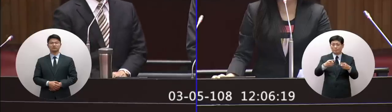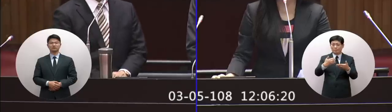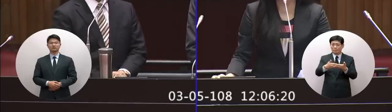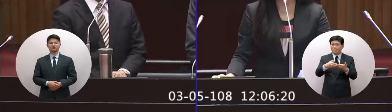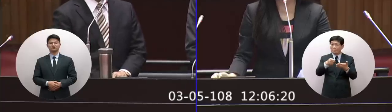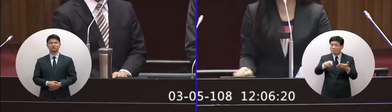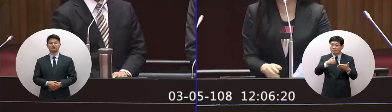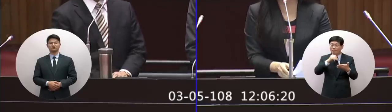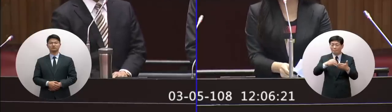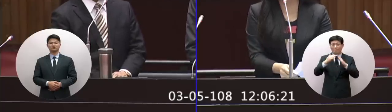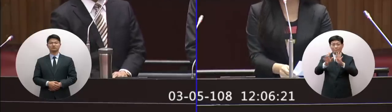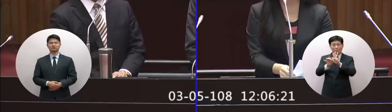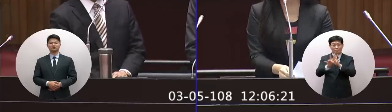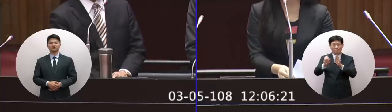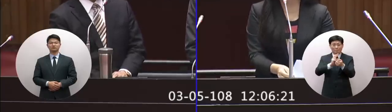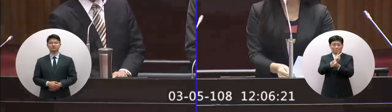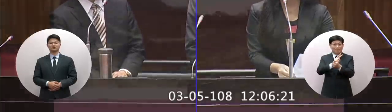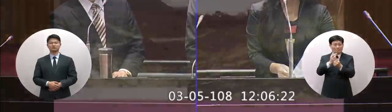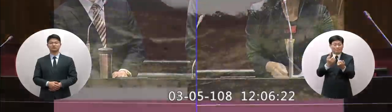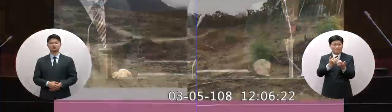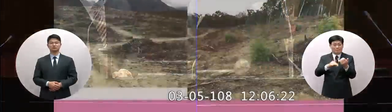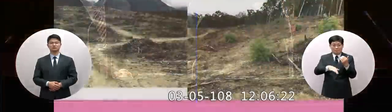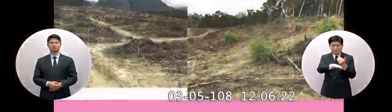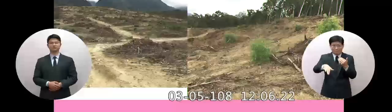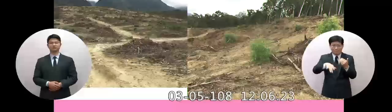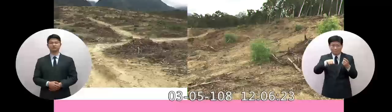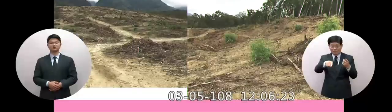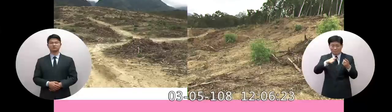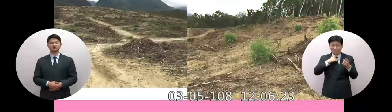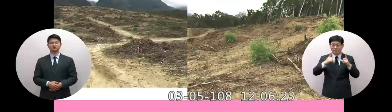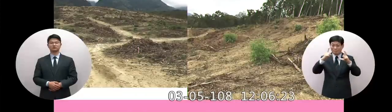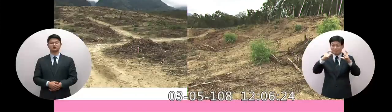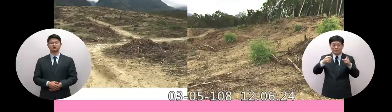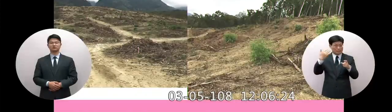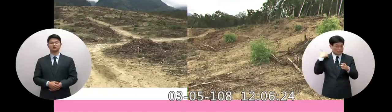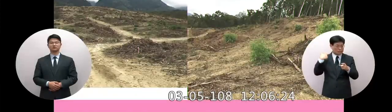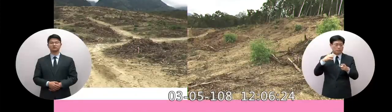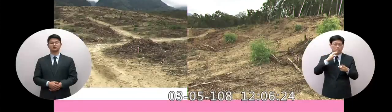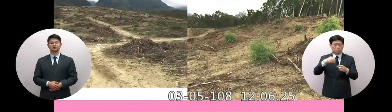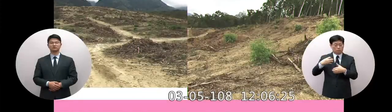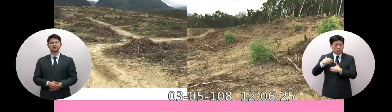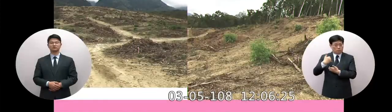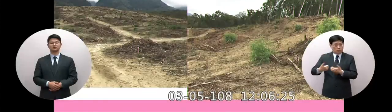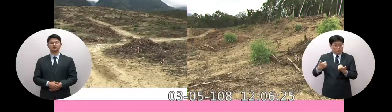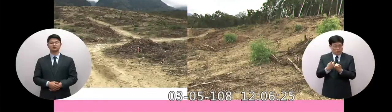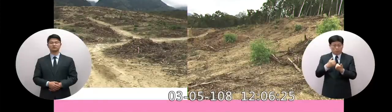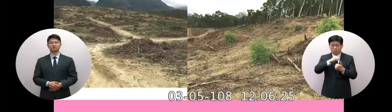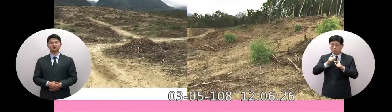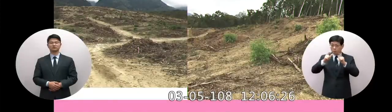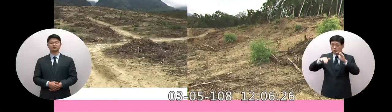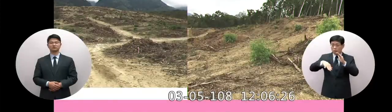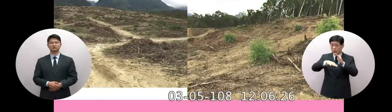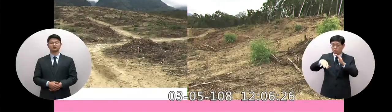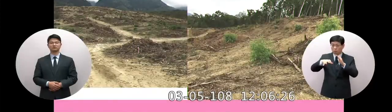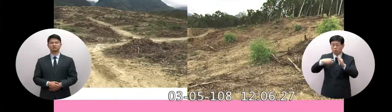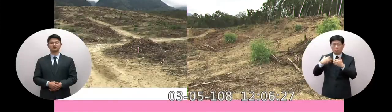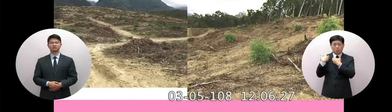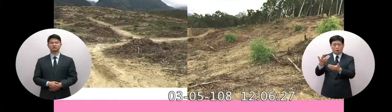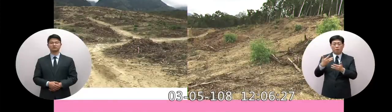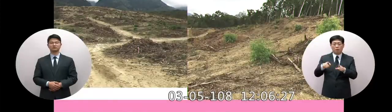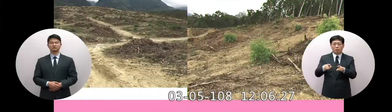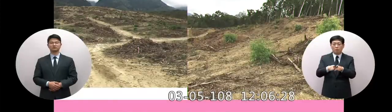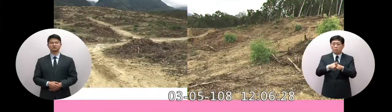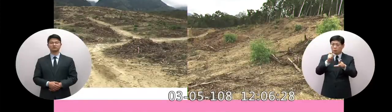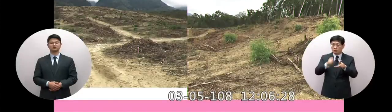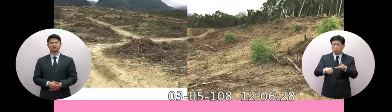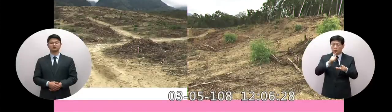图是都兰部落林场的照片哈。那这块土地，那之前是由退辅会台东农场委由民间公司经营造